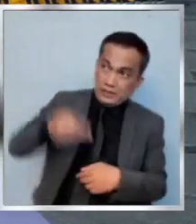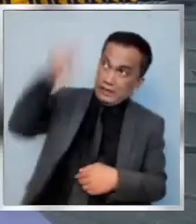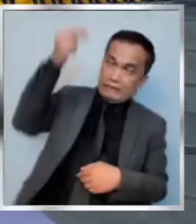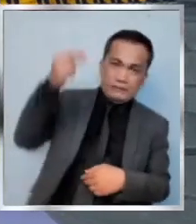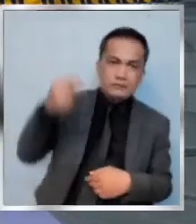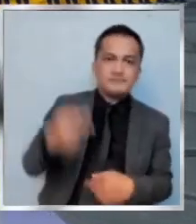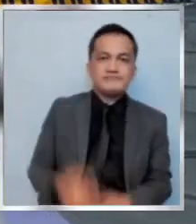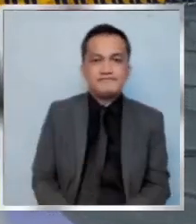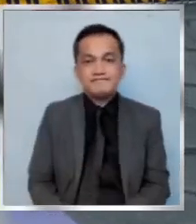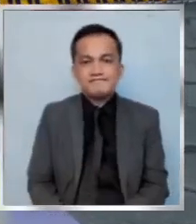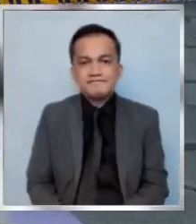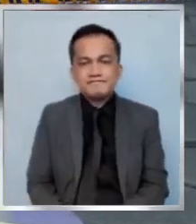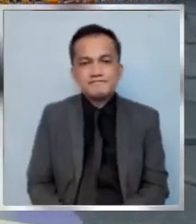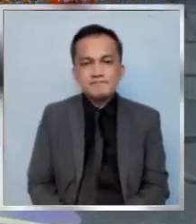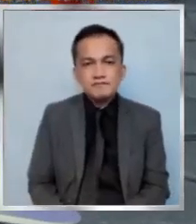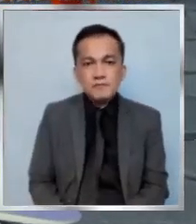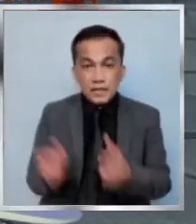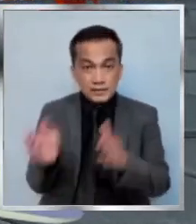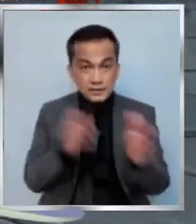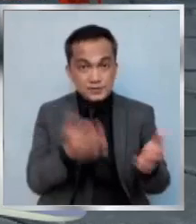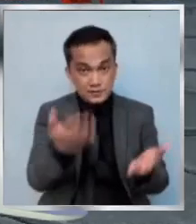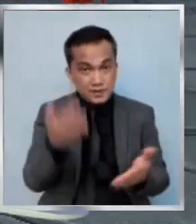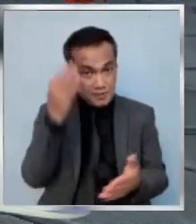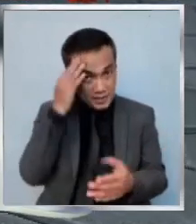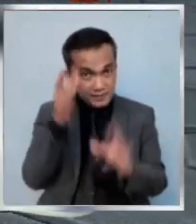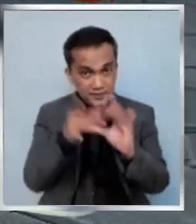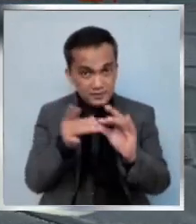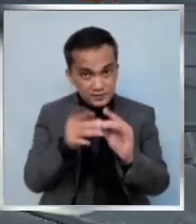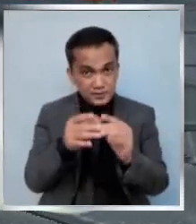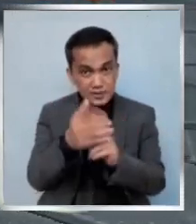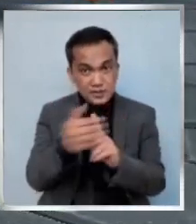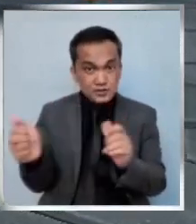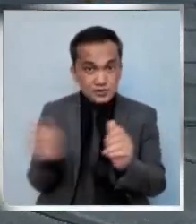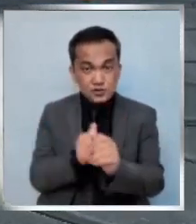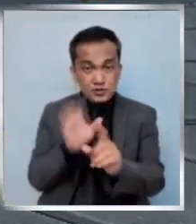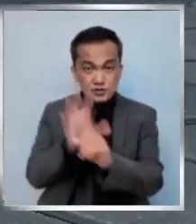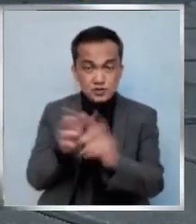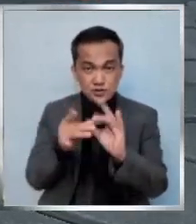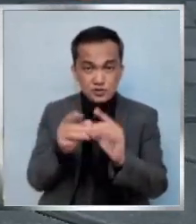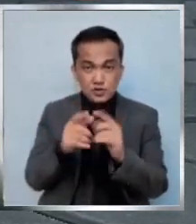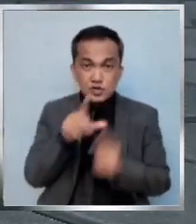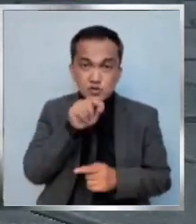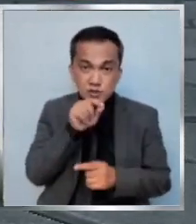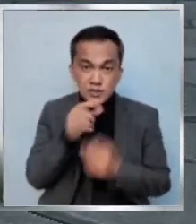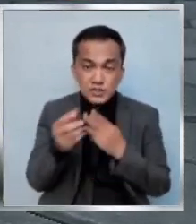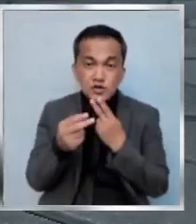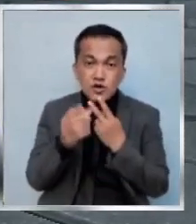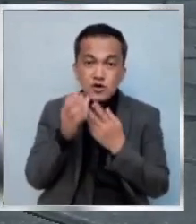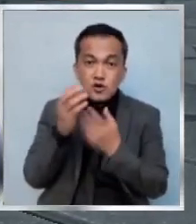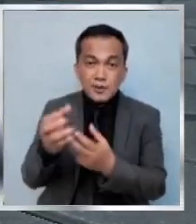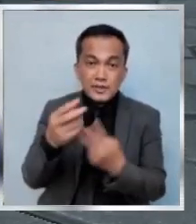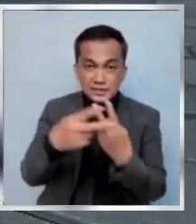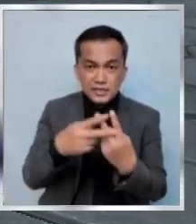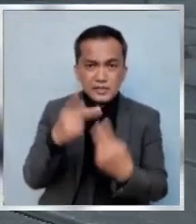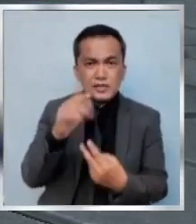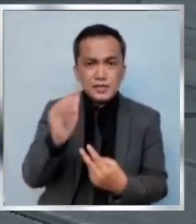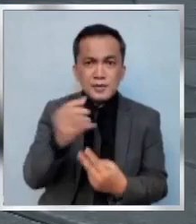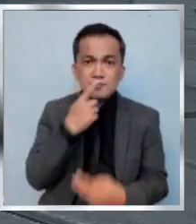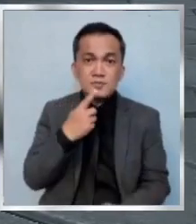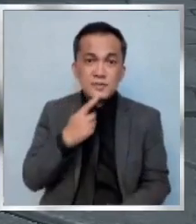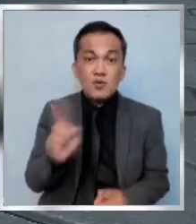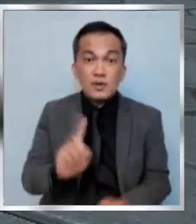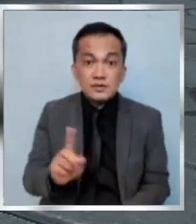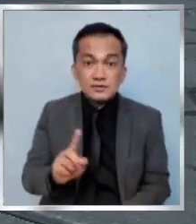heights. Samantala, para malaman ang trivia sa likod ng viral na balita, i-tweet o i-comment lang, hashtag Kuya Kim, ano na? Laging